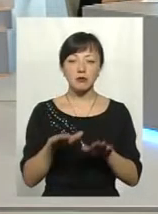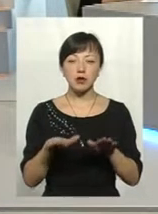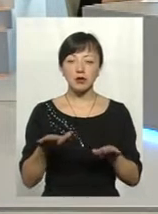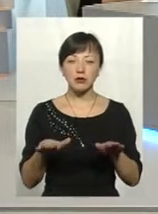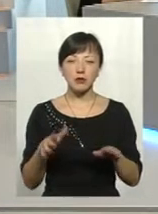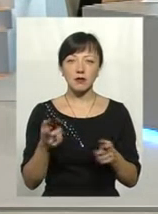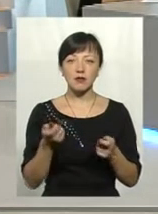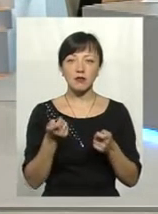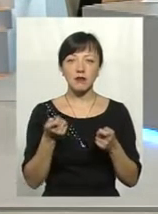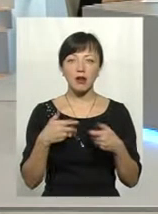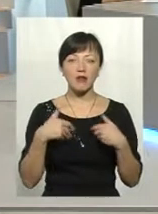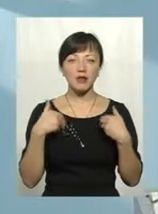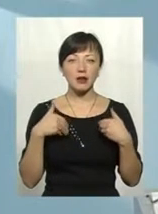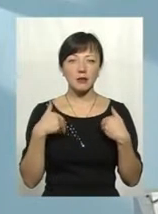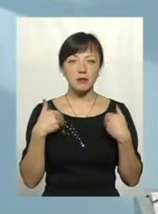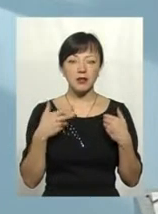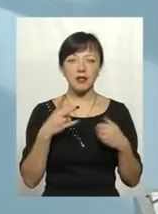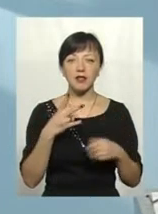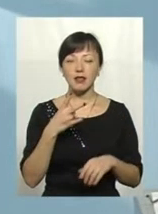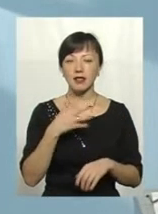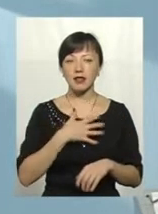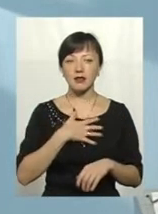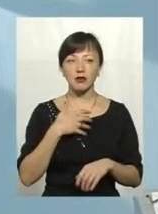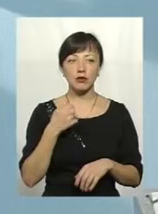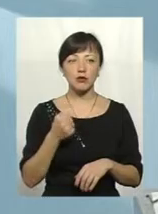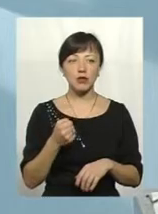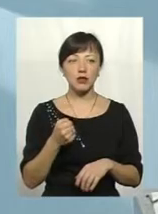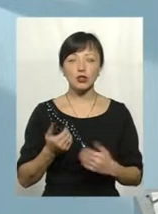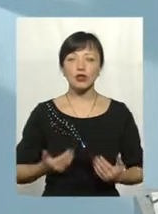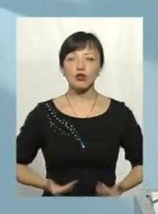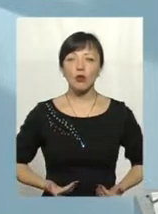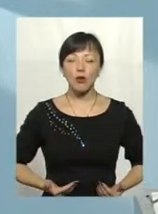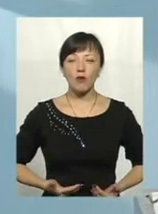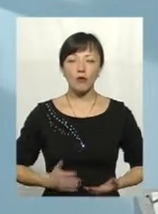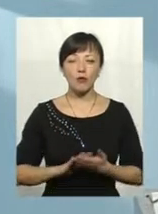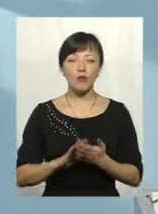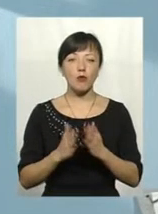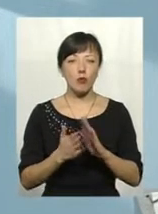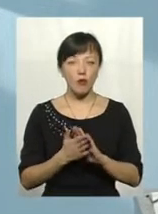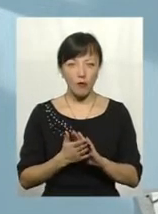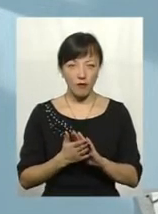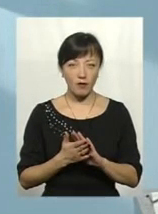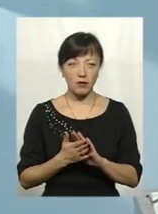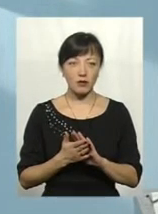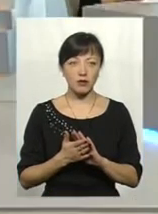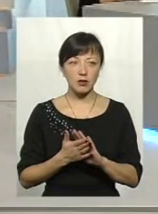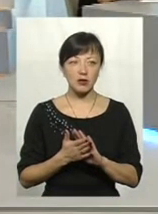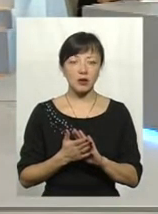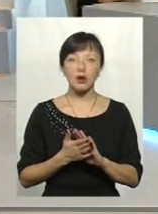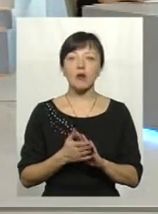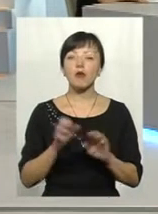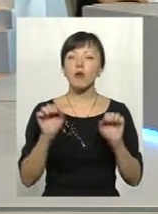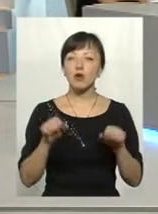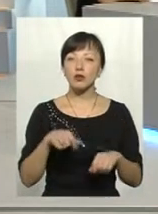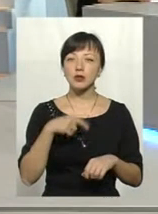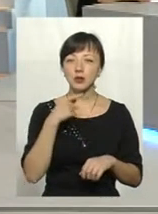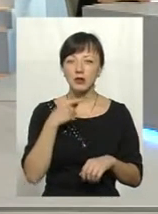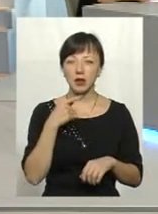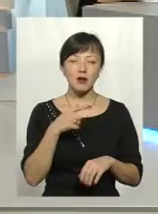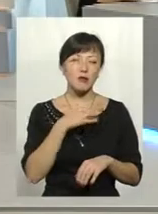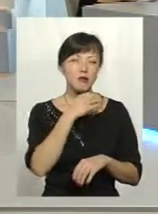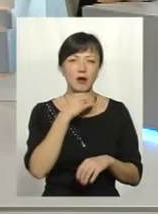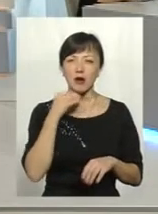мало вітамінне, незадовільні житлово-побутові умови, так, тобто міграційні говорити... процеси,